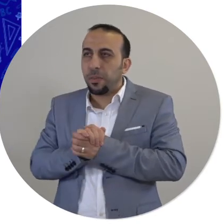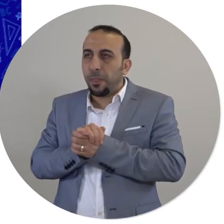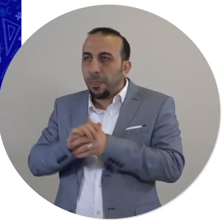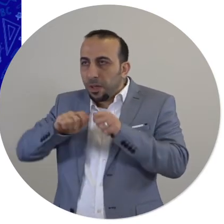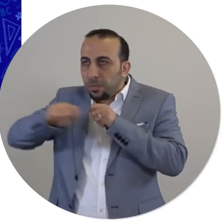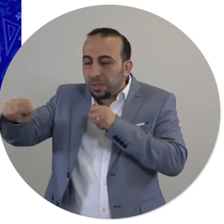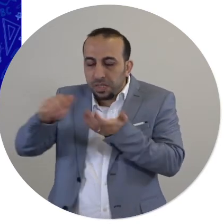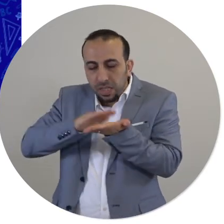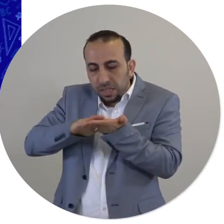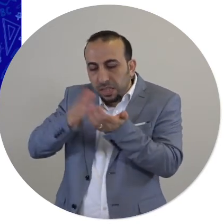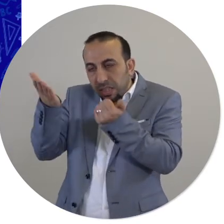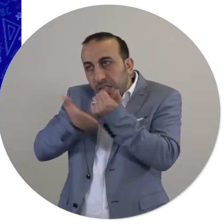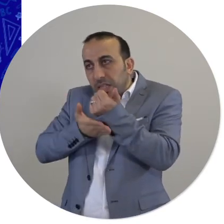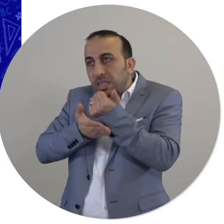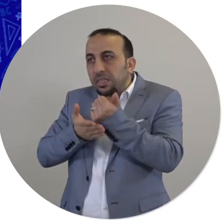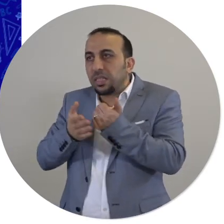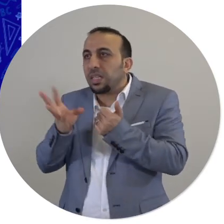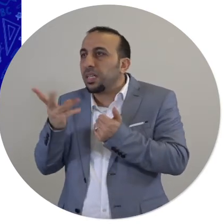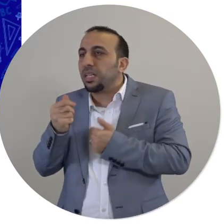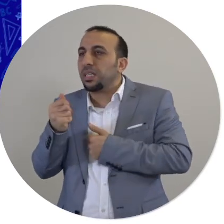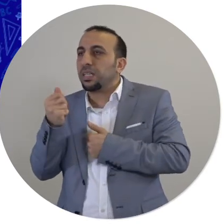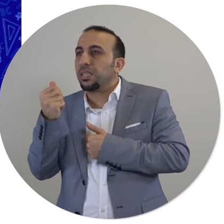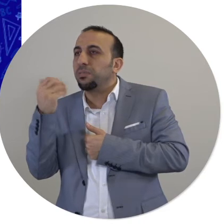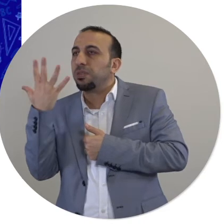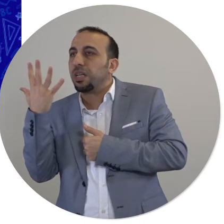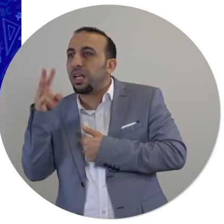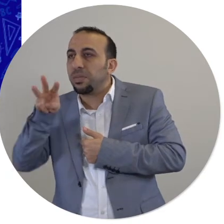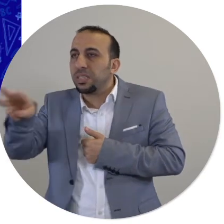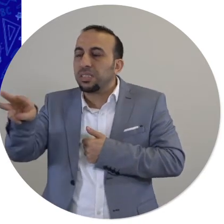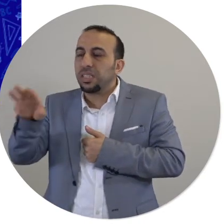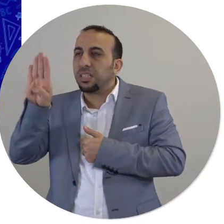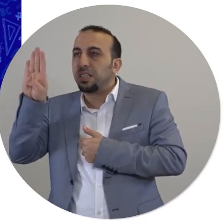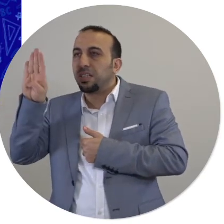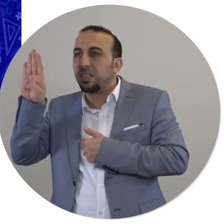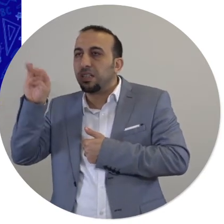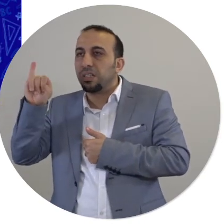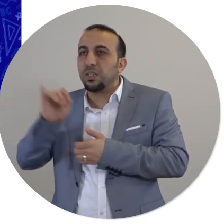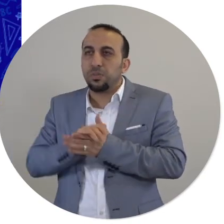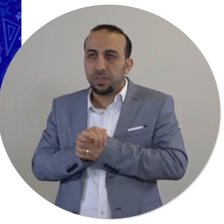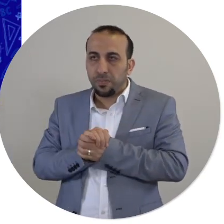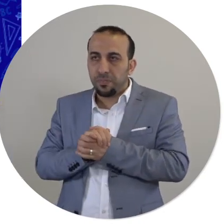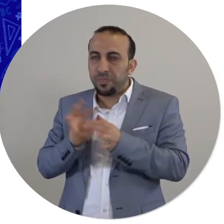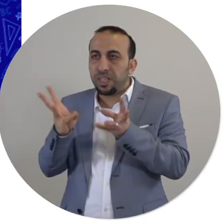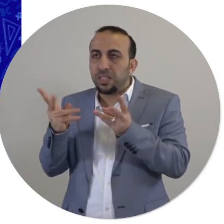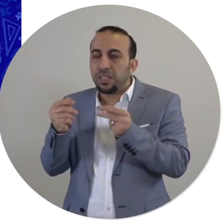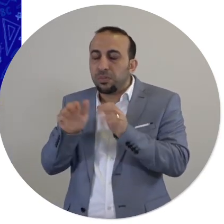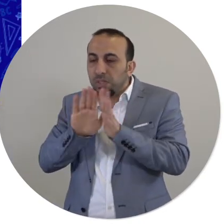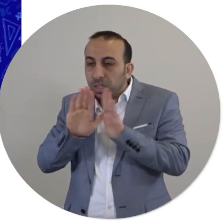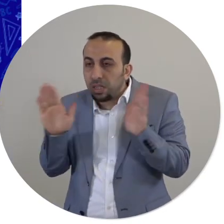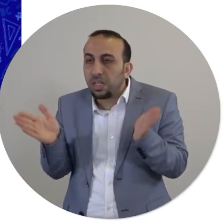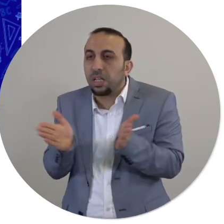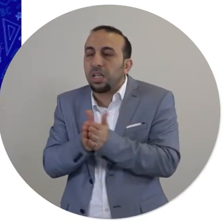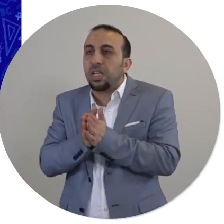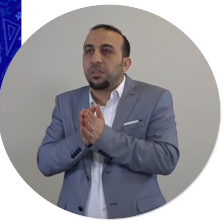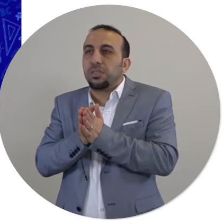مربع، وجملة عدد السكان ويبلغون 400,000 نسمة، وعدد سكان الزراعيين يبلغون